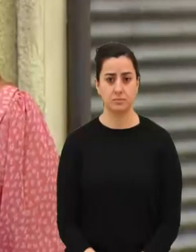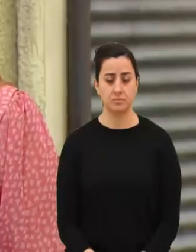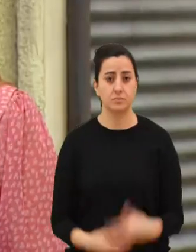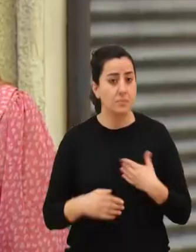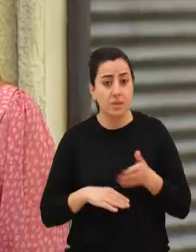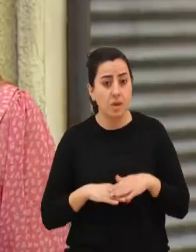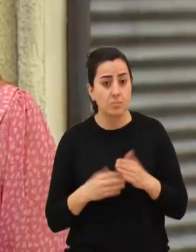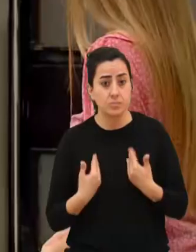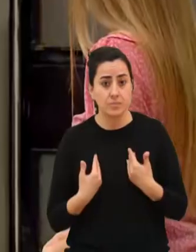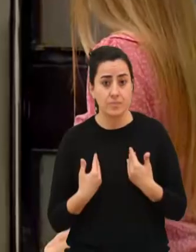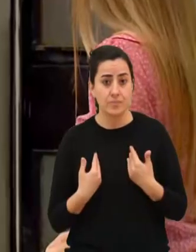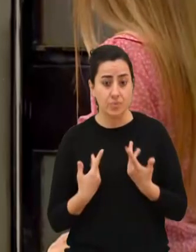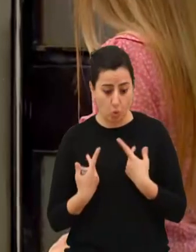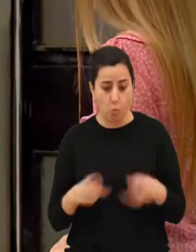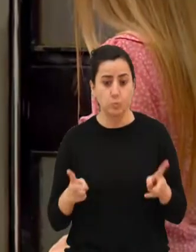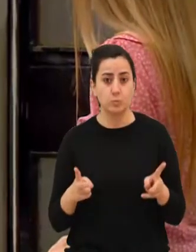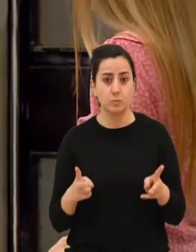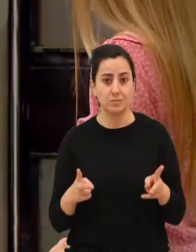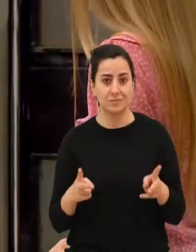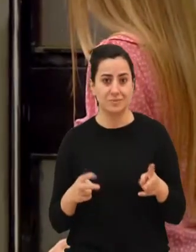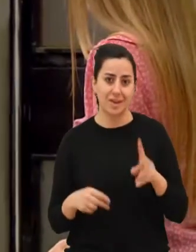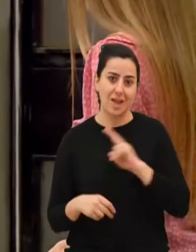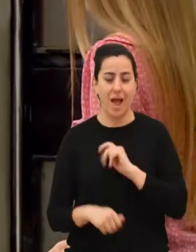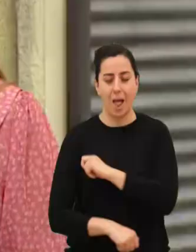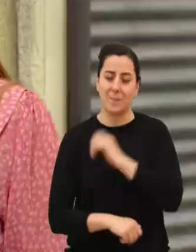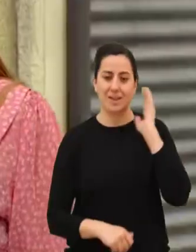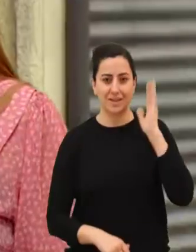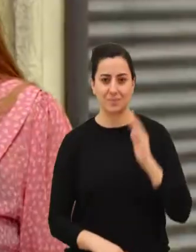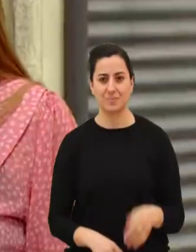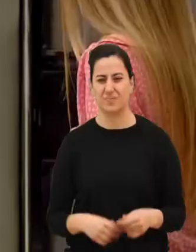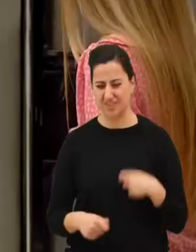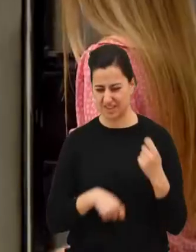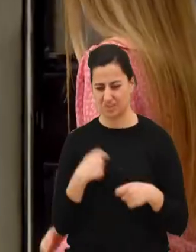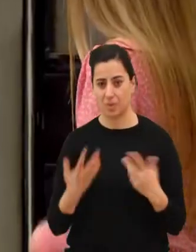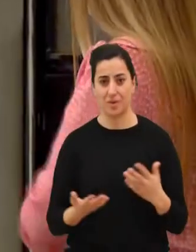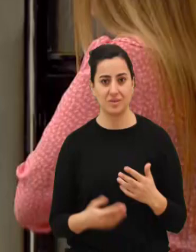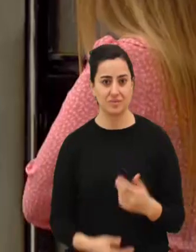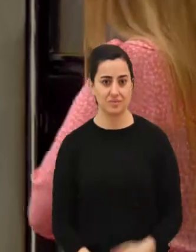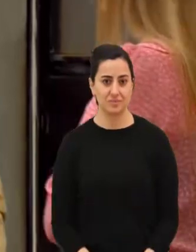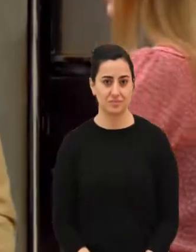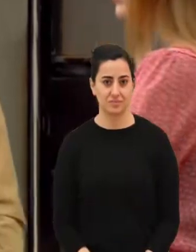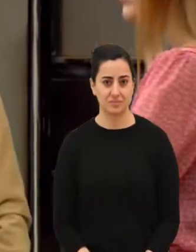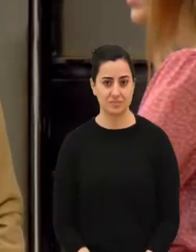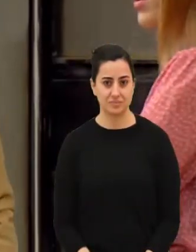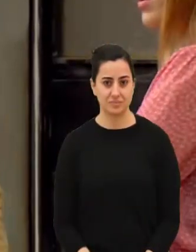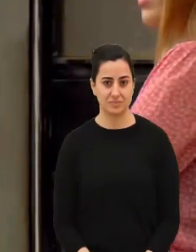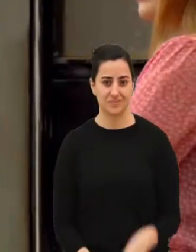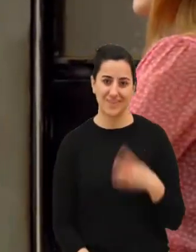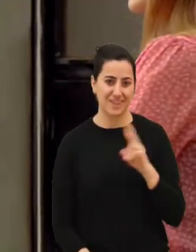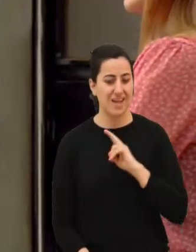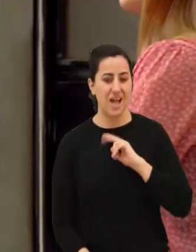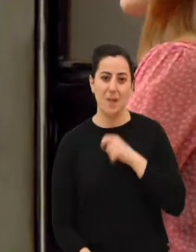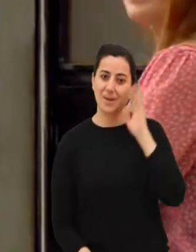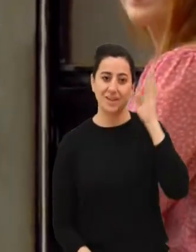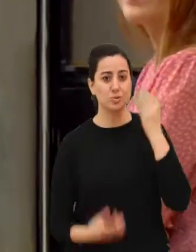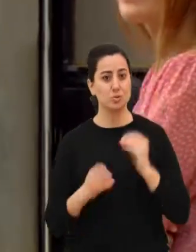Ne yapayım ya? Bak diyorum ki özgürüz biz. Almanya'ya gidelim. Saçmalama. Neden ya? Ne güzel orada ya,